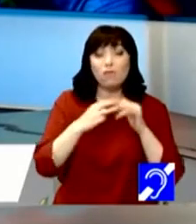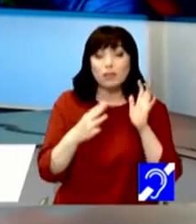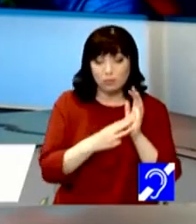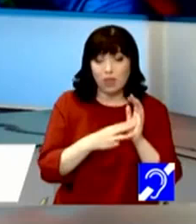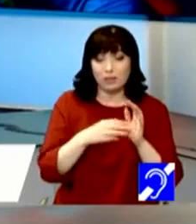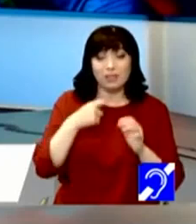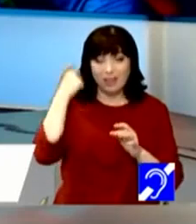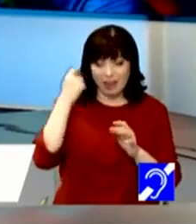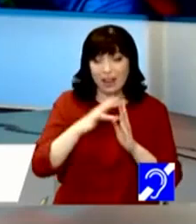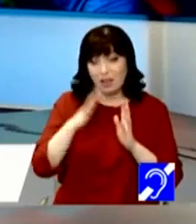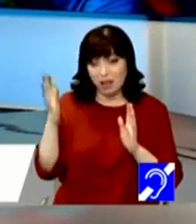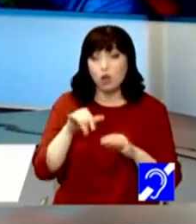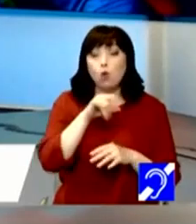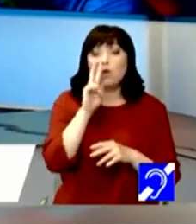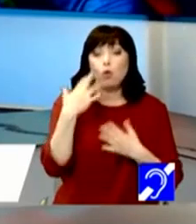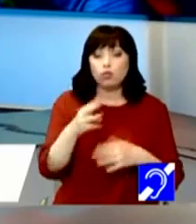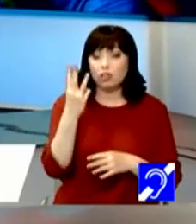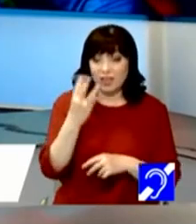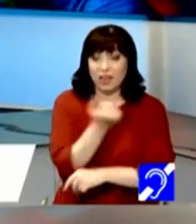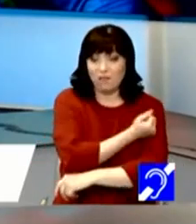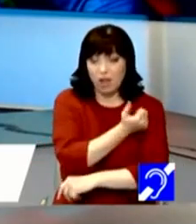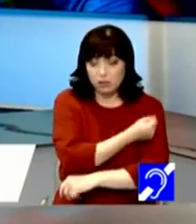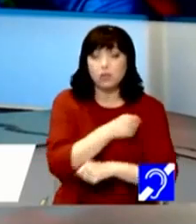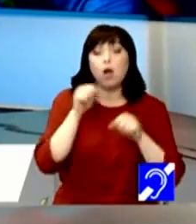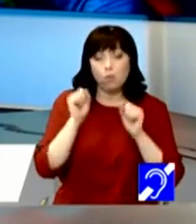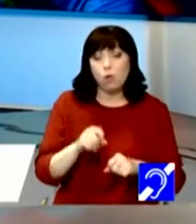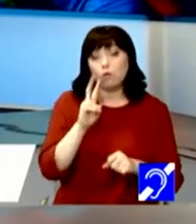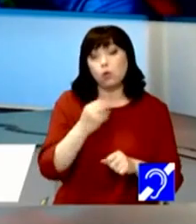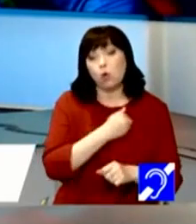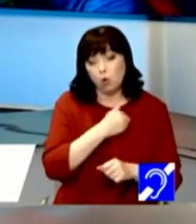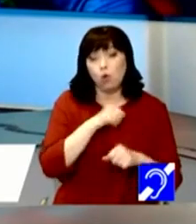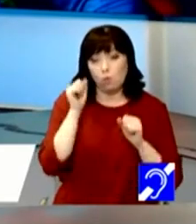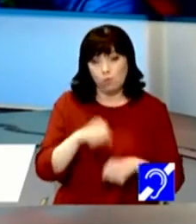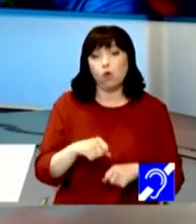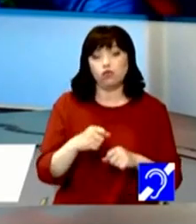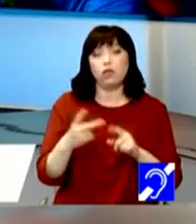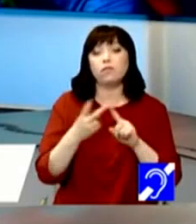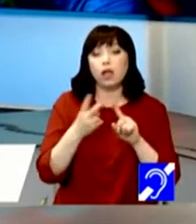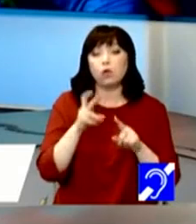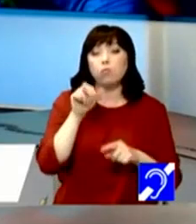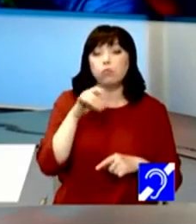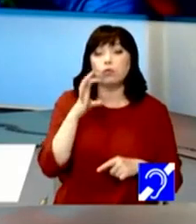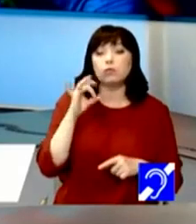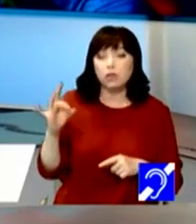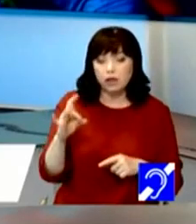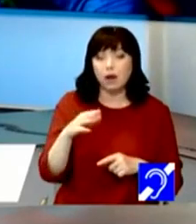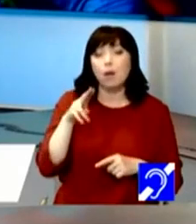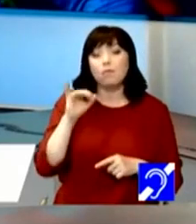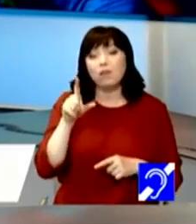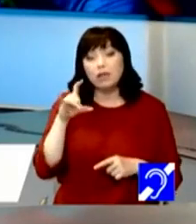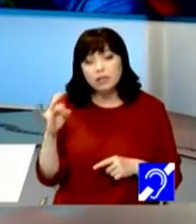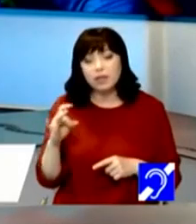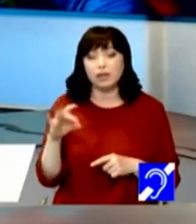doze cu vaccin de tip ARN mesager se poate imuniza la cerere cu a doua doză booster cu vaccin produs de Pfizer și